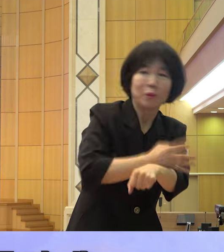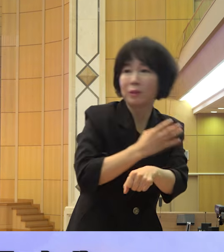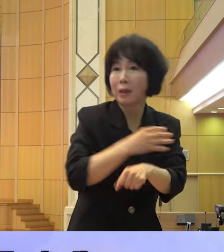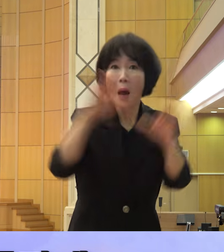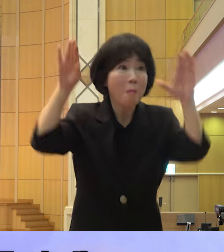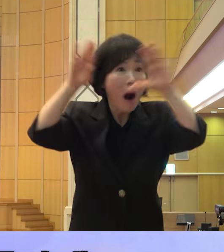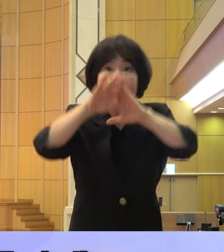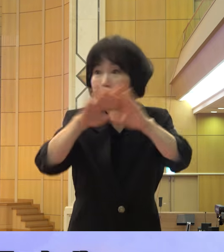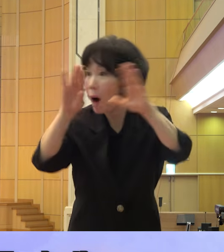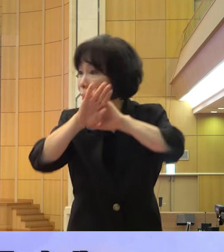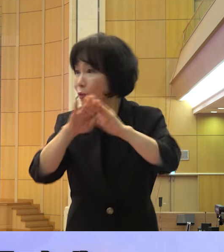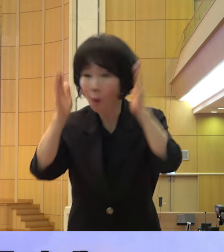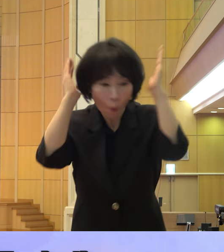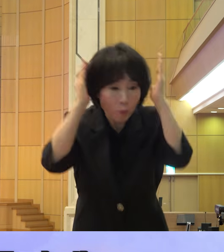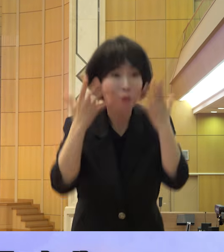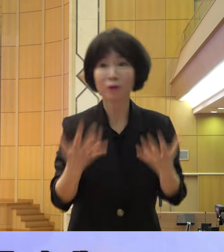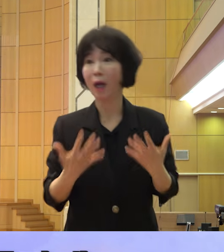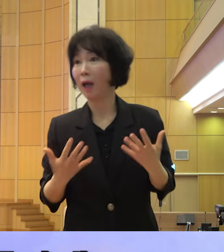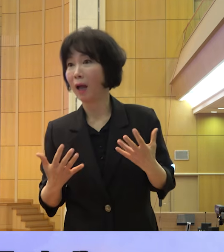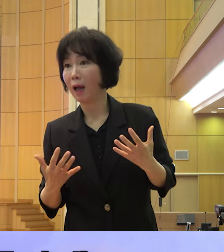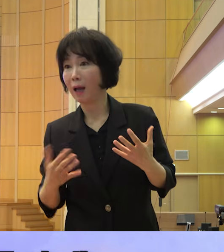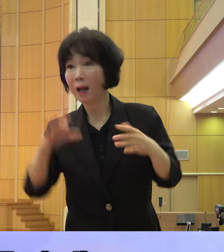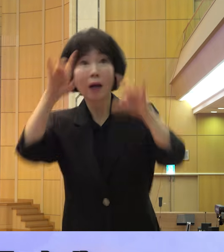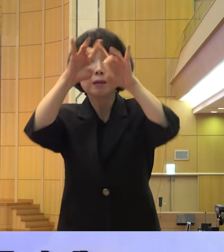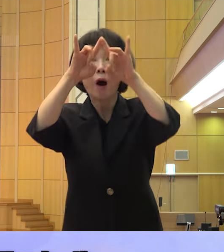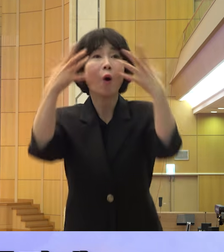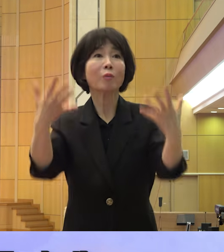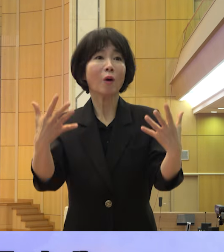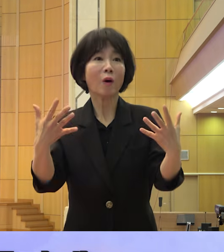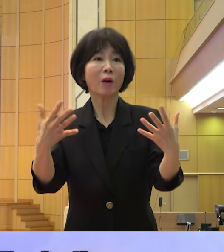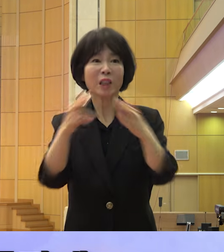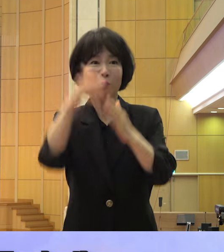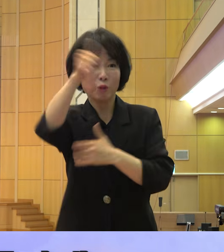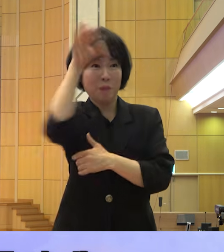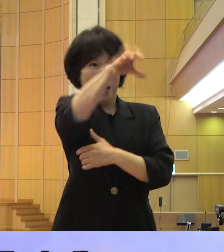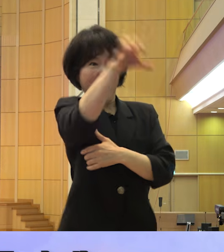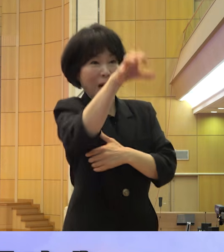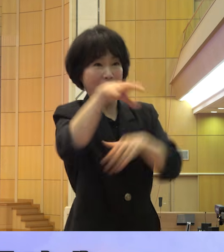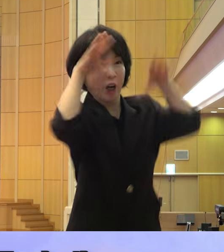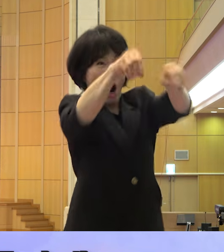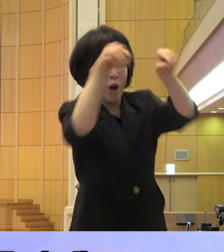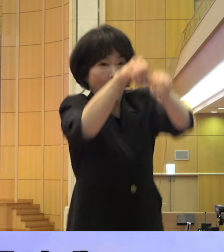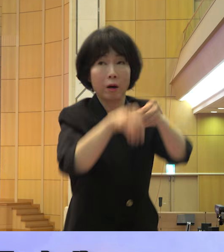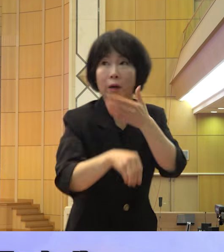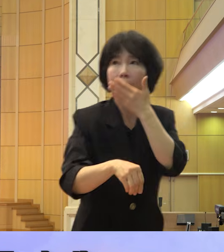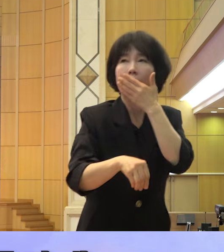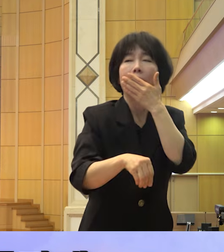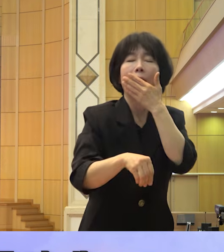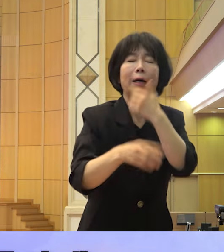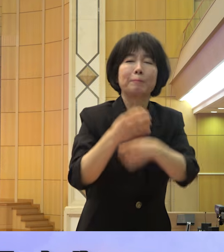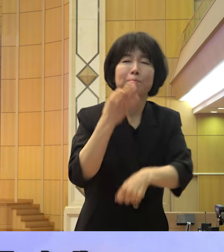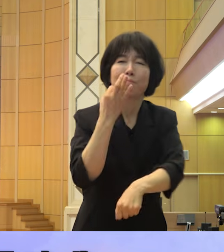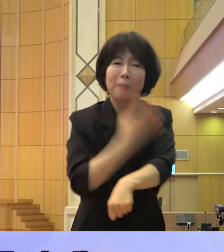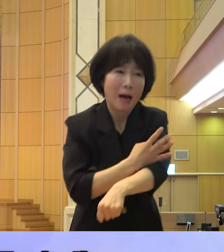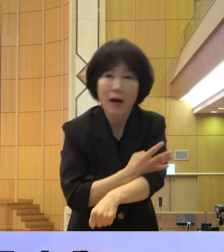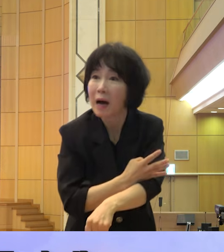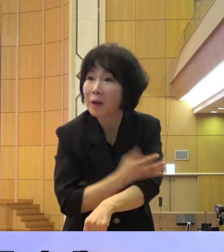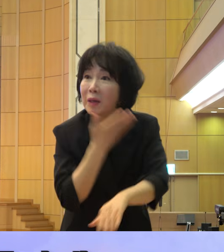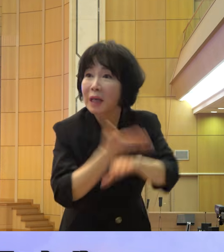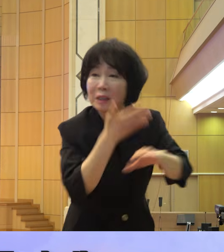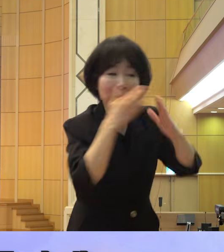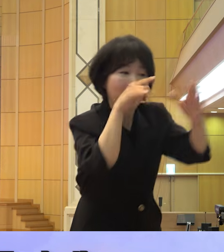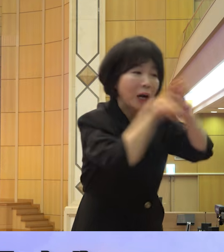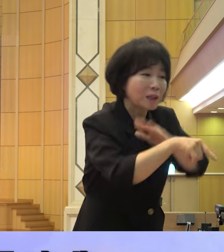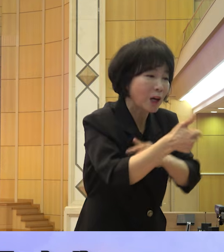전기불 켜고 공부하려고 그러면 주인 아줌마가 뭐라 그러니 나 후레쉬 불 켜가지고 공부하려고